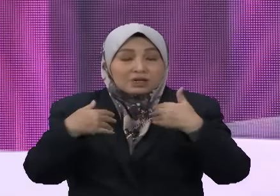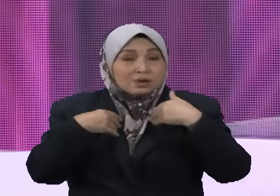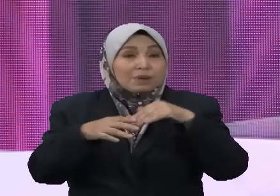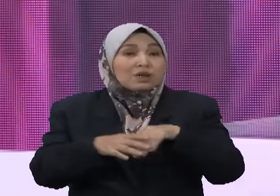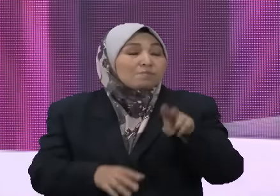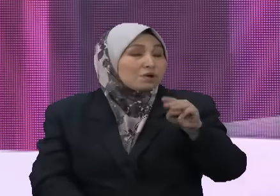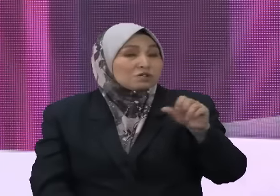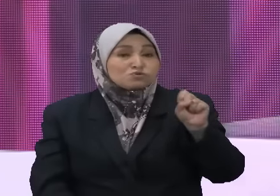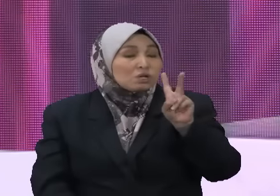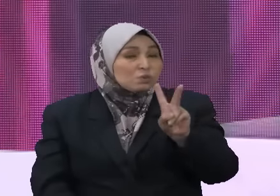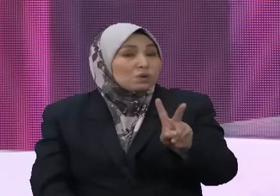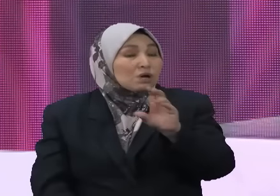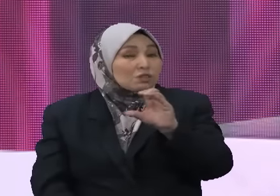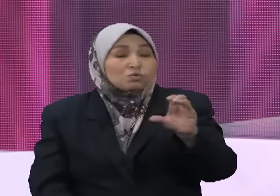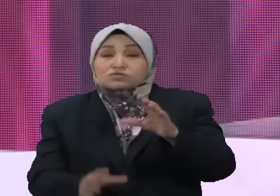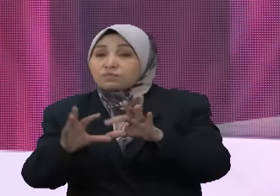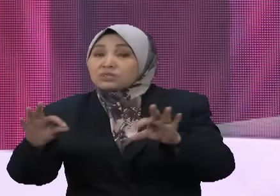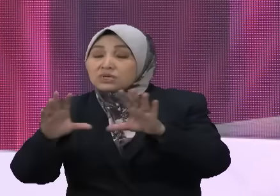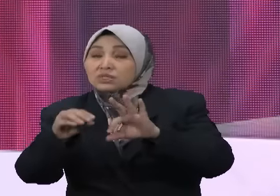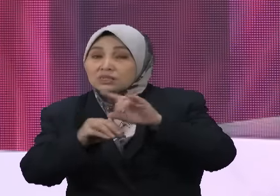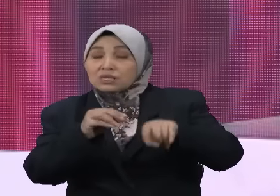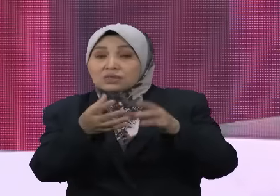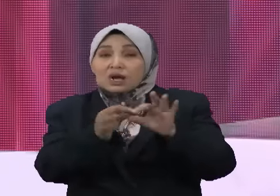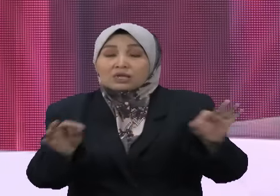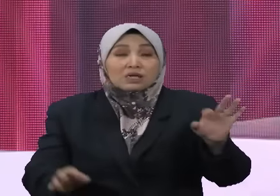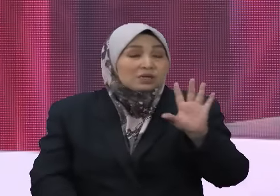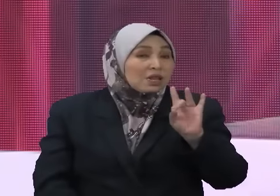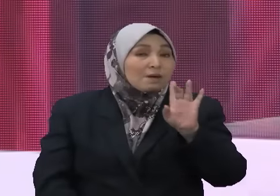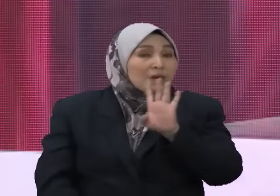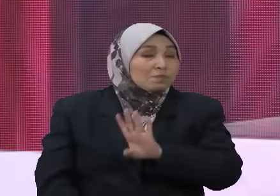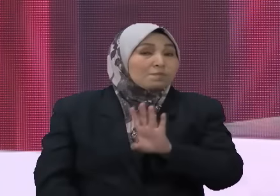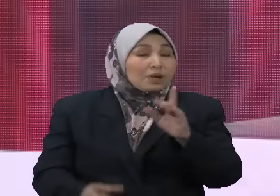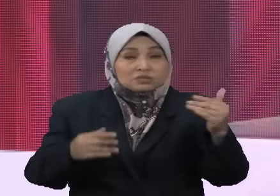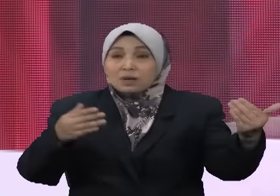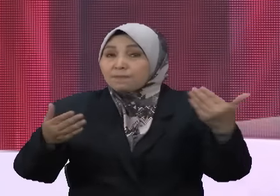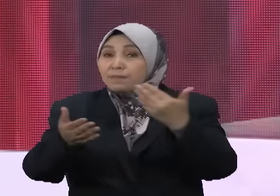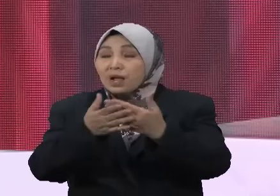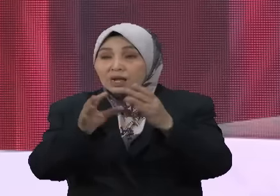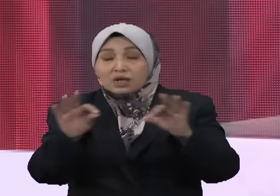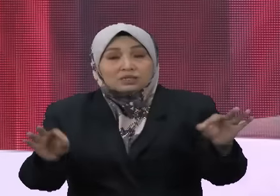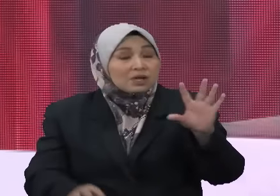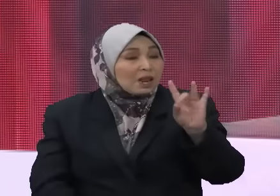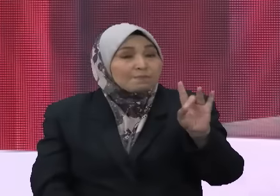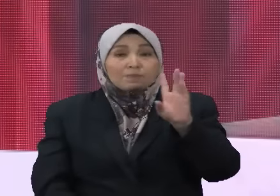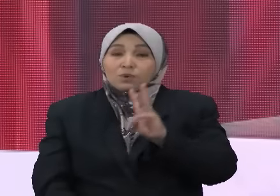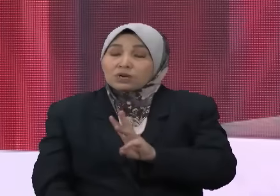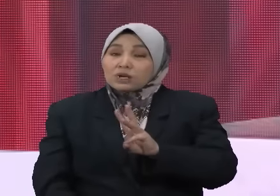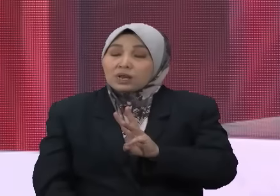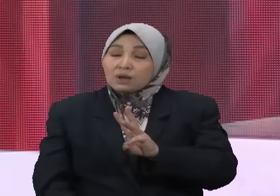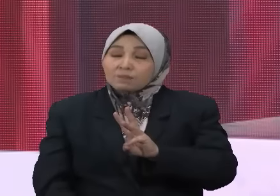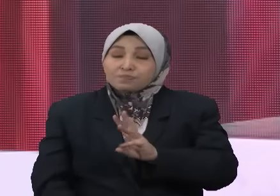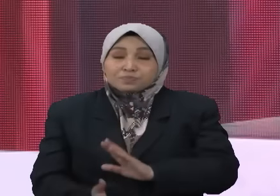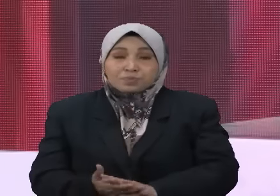halaman yang ke-200 menceritakan tentang ayat yang ke-84 sehinggalah ayat yang ke86 biznillahi